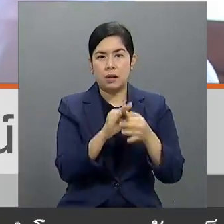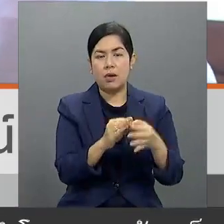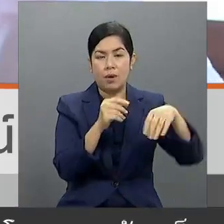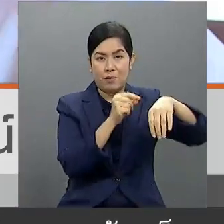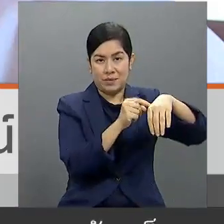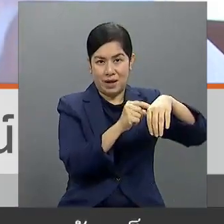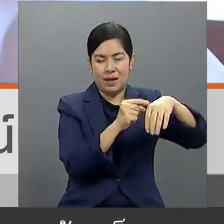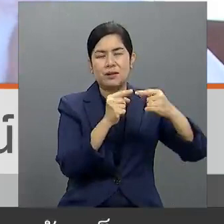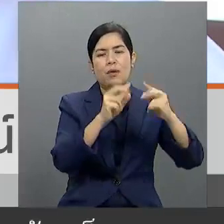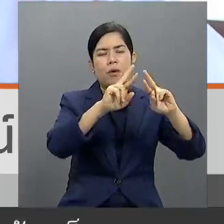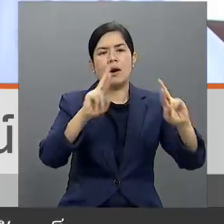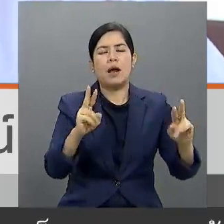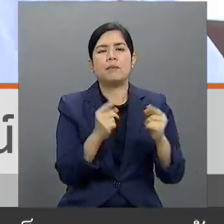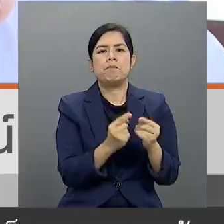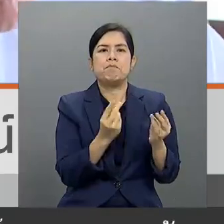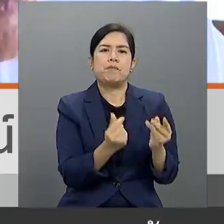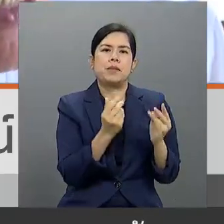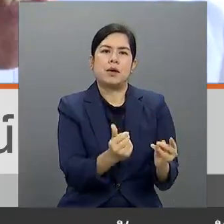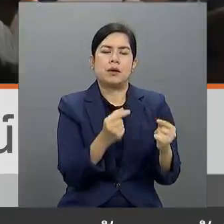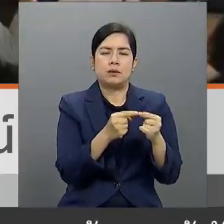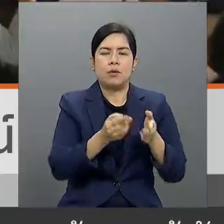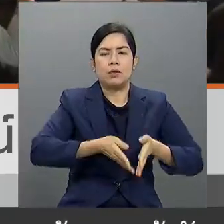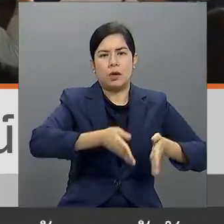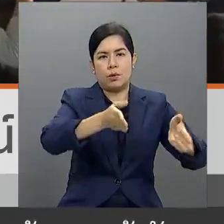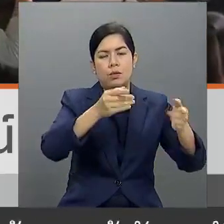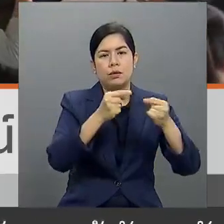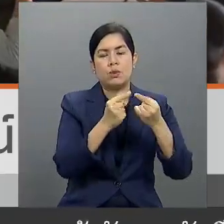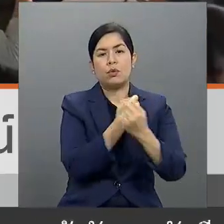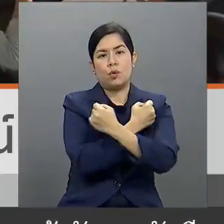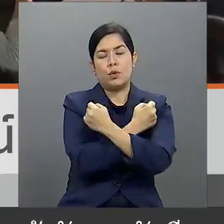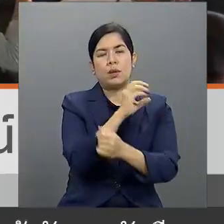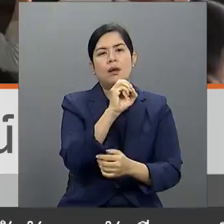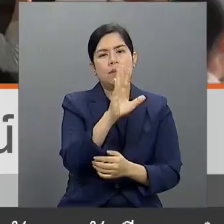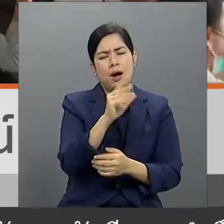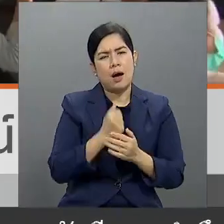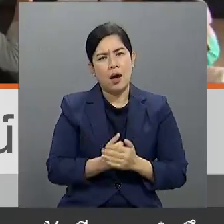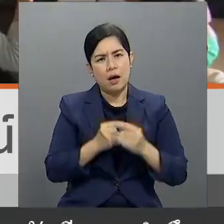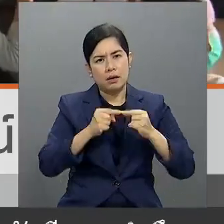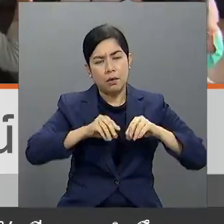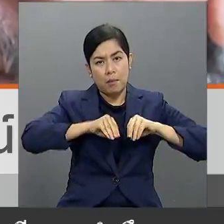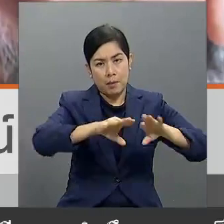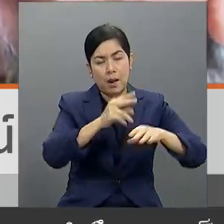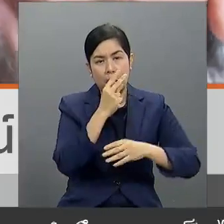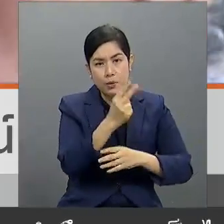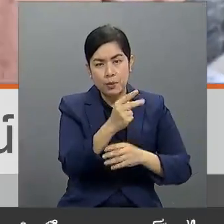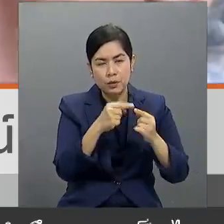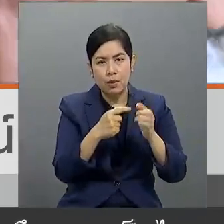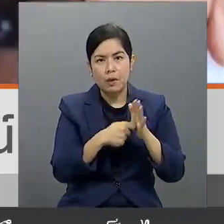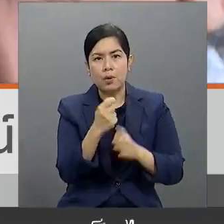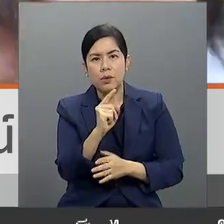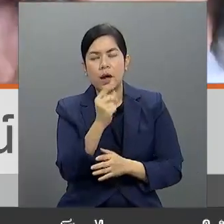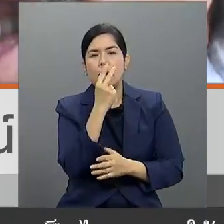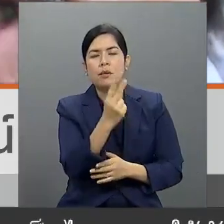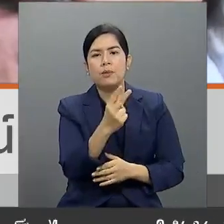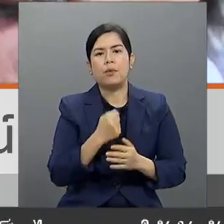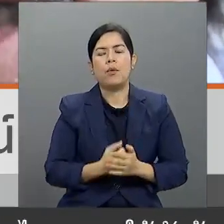นะครับโดยระบุว่าสาเหตุที่นำคลิปมาเปิดเพราะอยากให้ประชาชนรู้ว่าบรรยากาศภายในเป็นลาวระดับไฮโซเป็นอย่าง